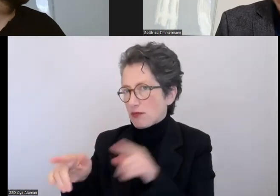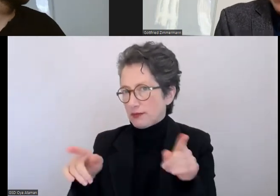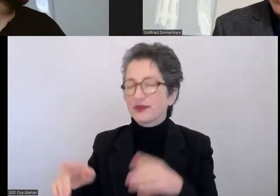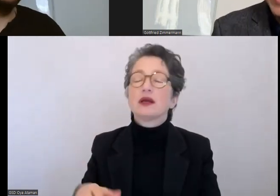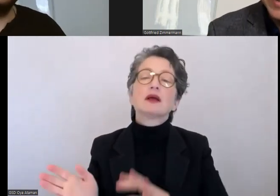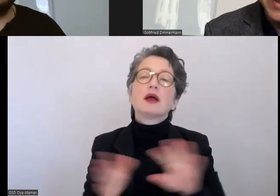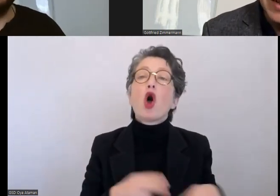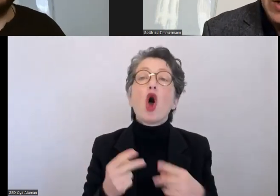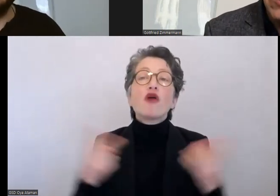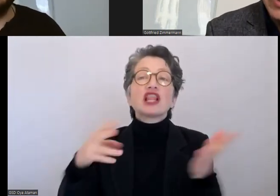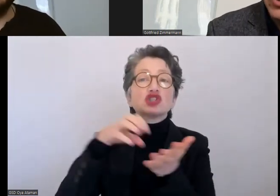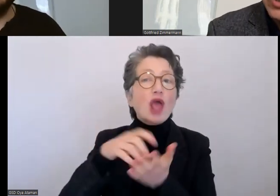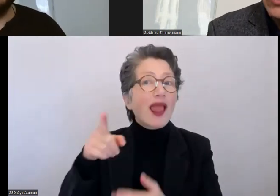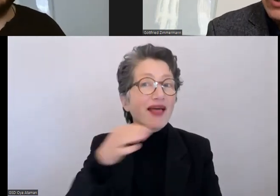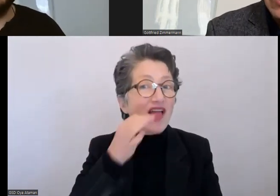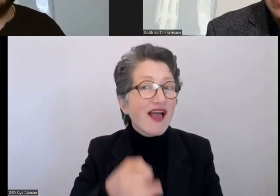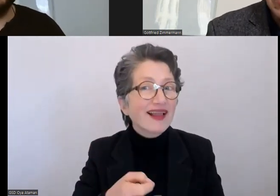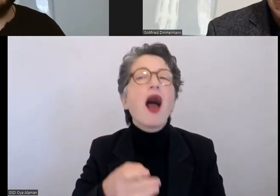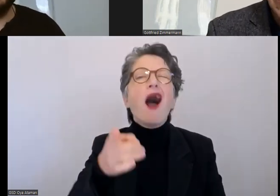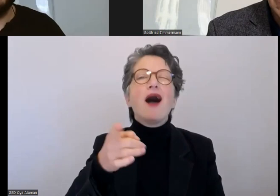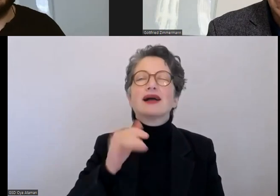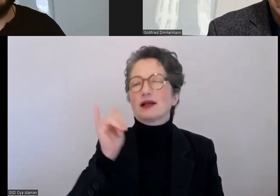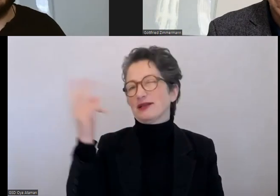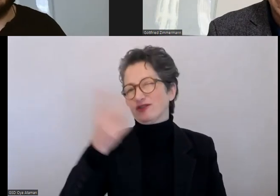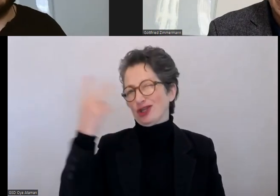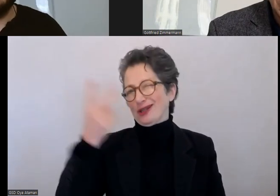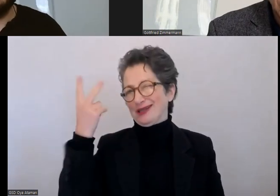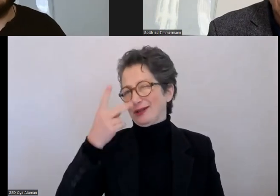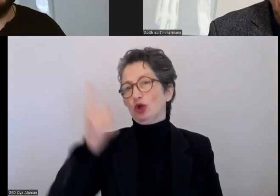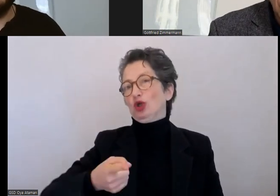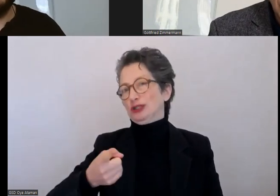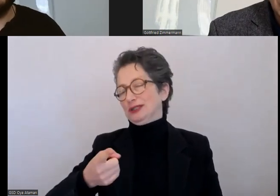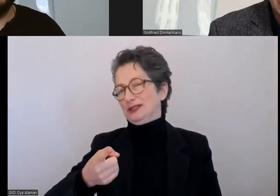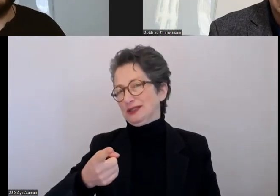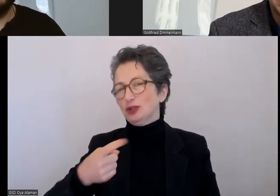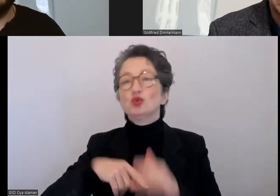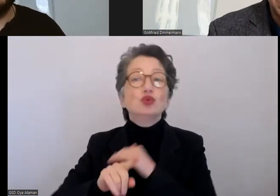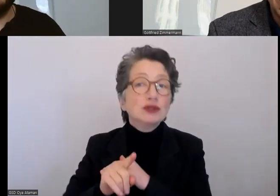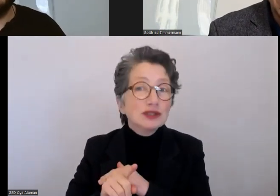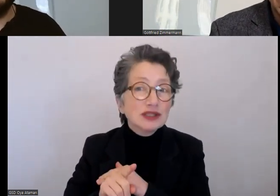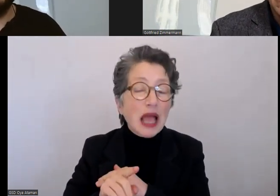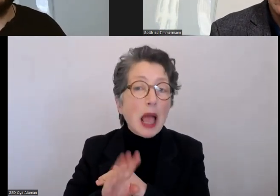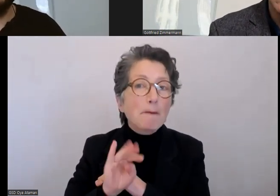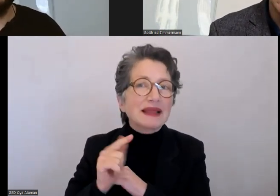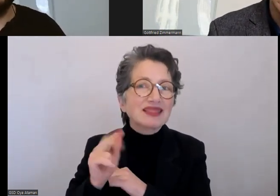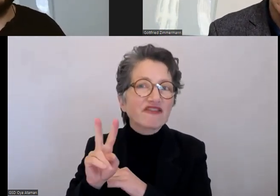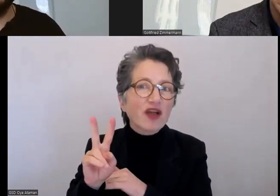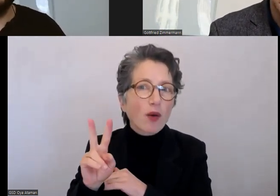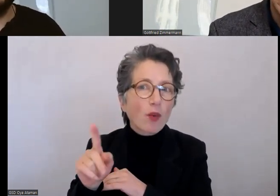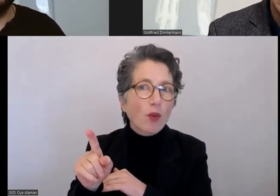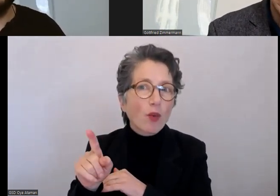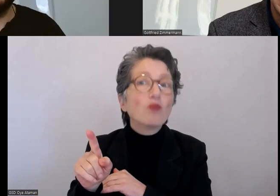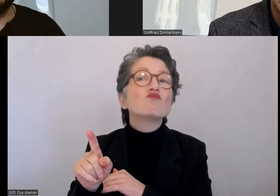Alexander sagt es gerade, ja, danke. Öffentliche Stellen sind natürlich verpflichtet durch BitV und das